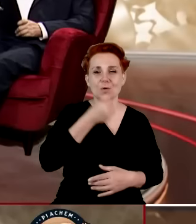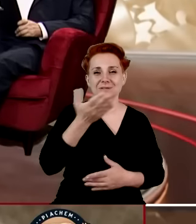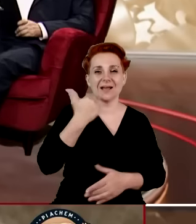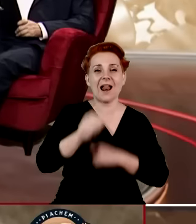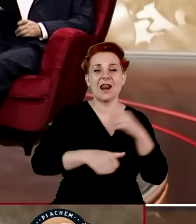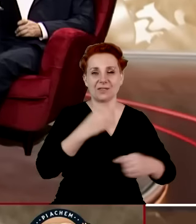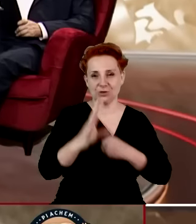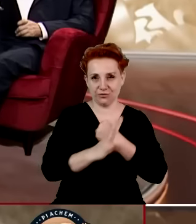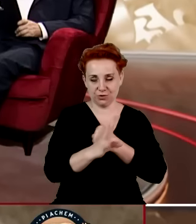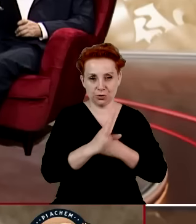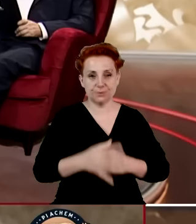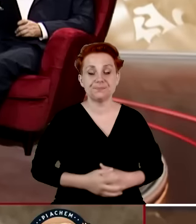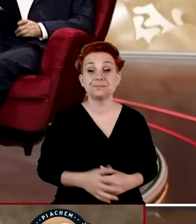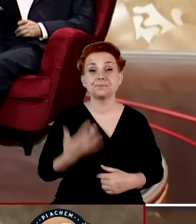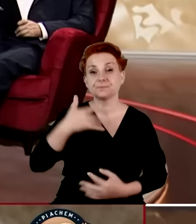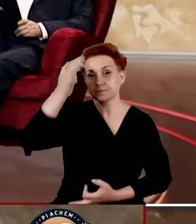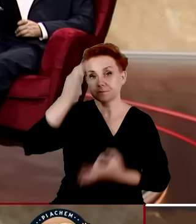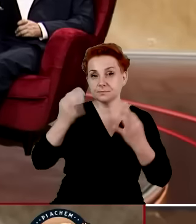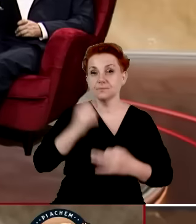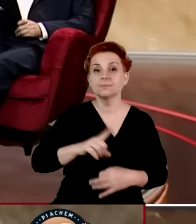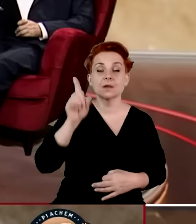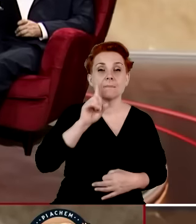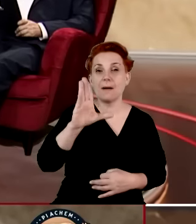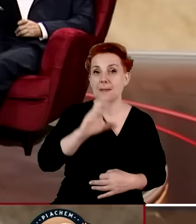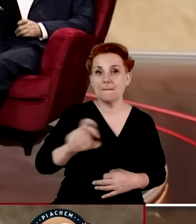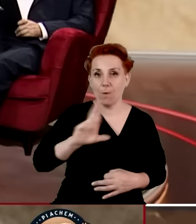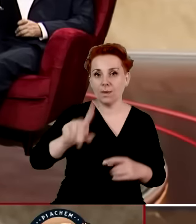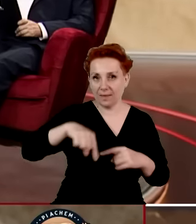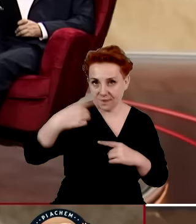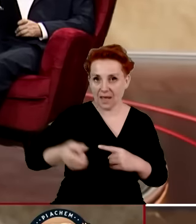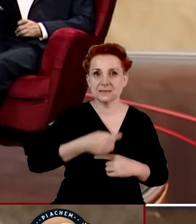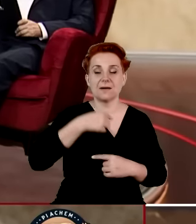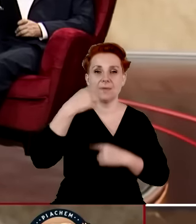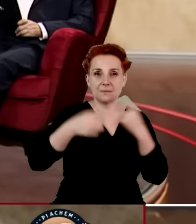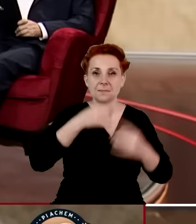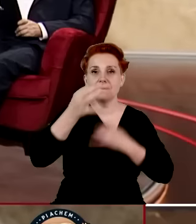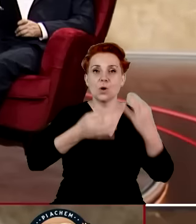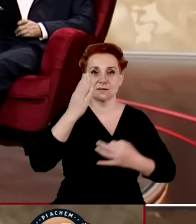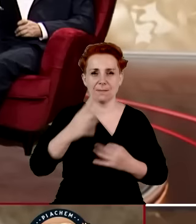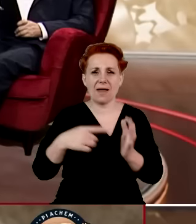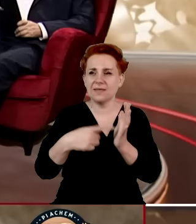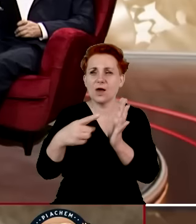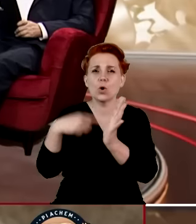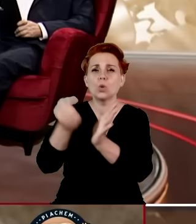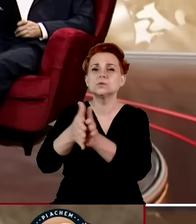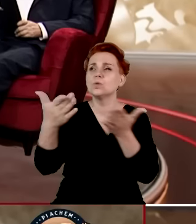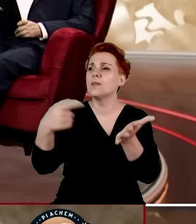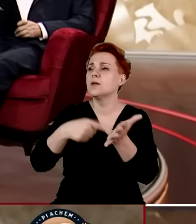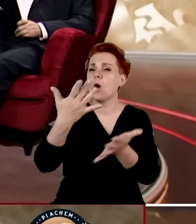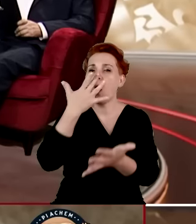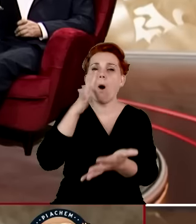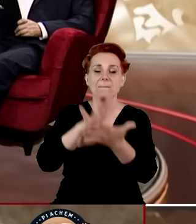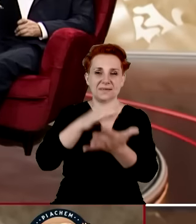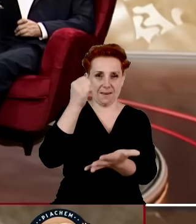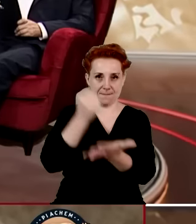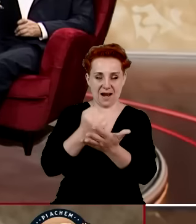Ja się zastanawiam, czy pan Bodnar nagra kolejny kawałek, bo być może już teraz nie konstytucja, tylko te właśnie słynne opinie prawne, o których cały